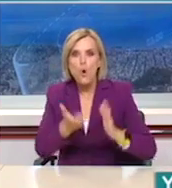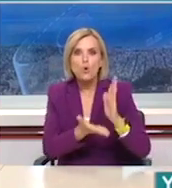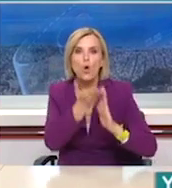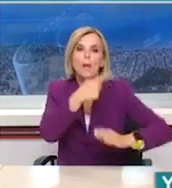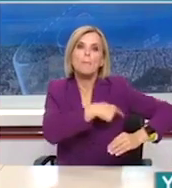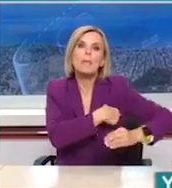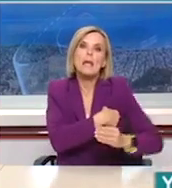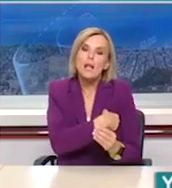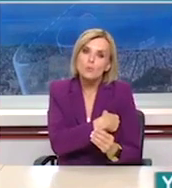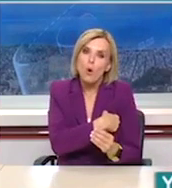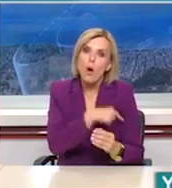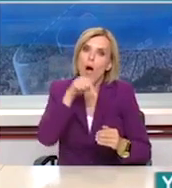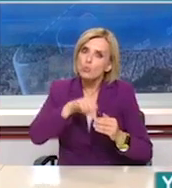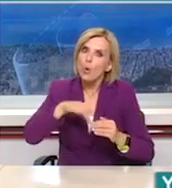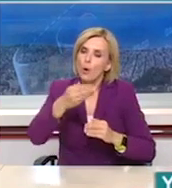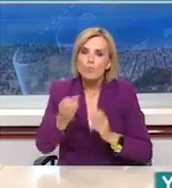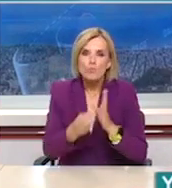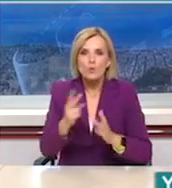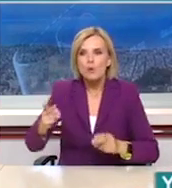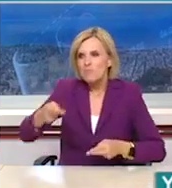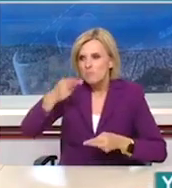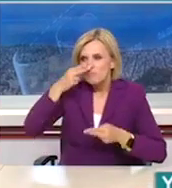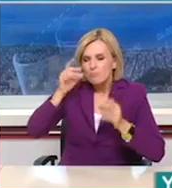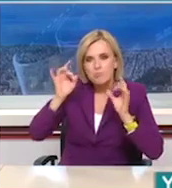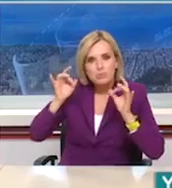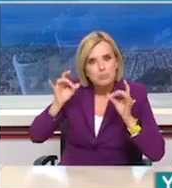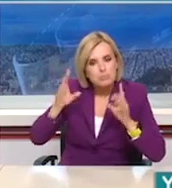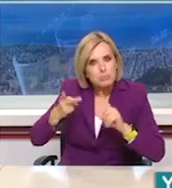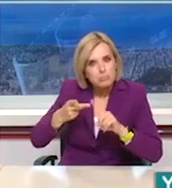προσθέτει και συμπτώματα όπως η ανοσμία, το να μην μυρίζεις καλά, που μπορεί να